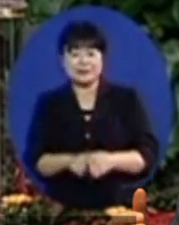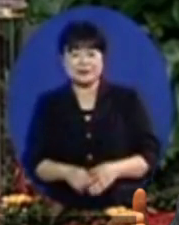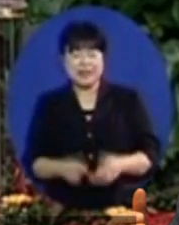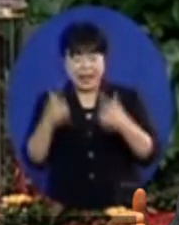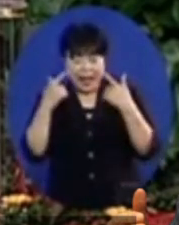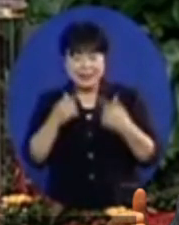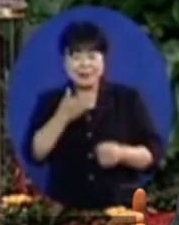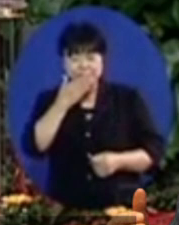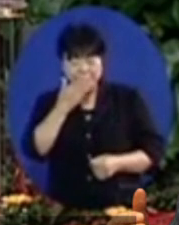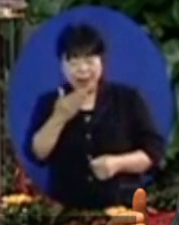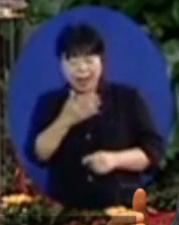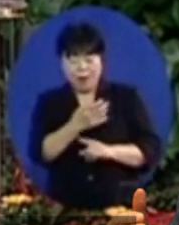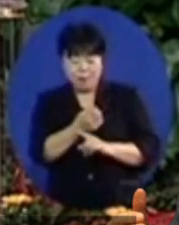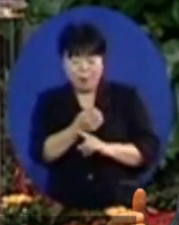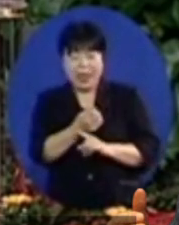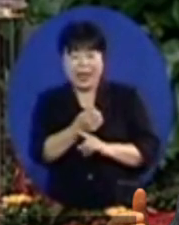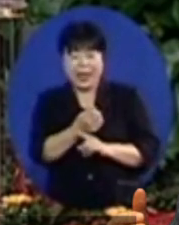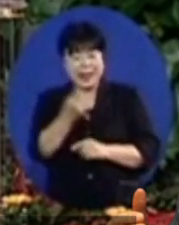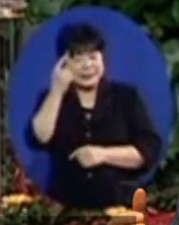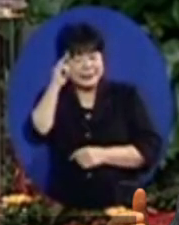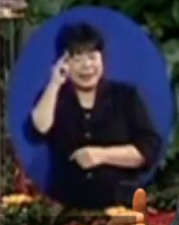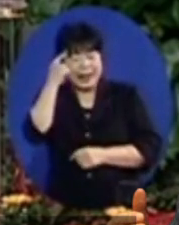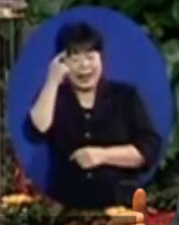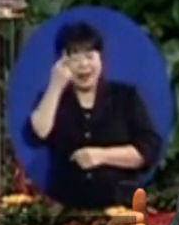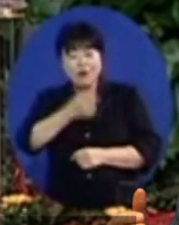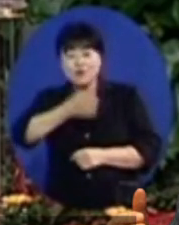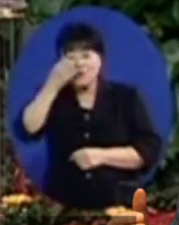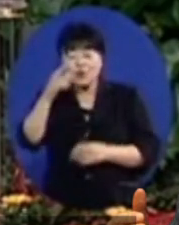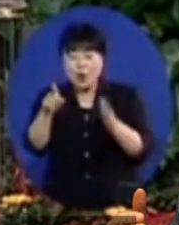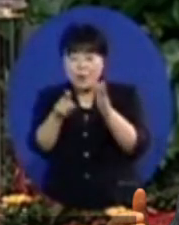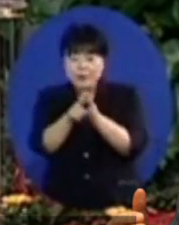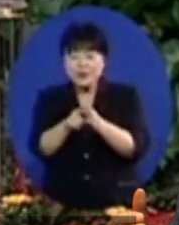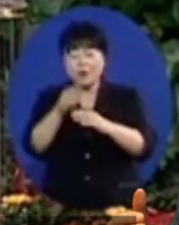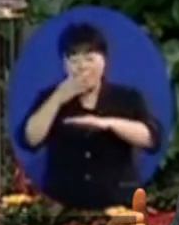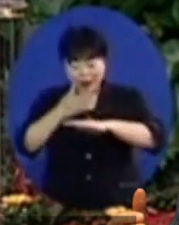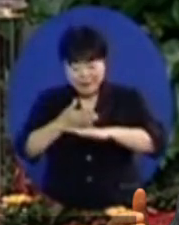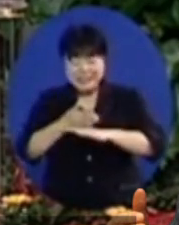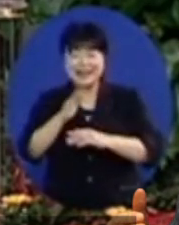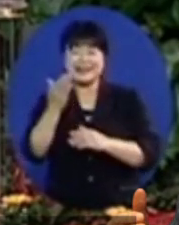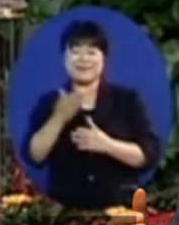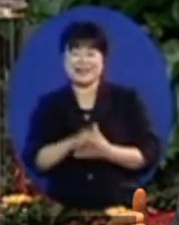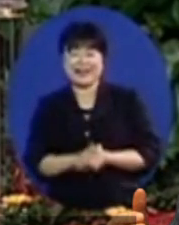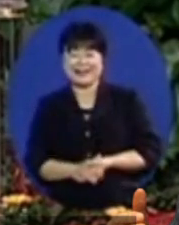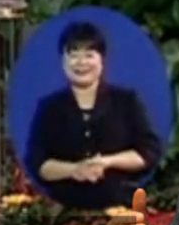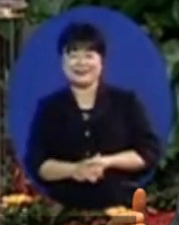긍정적이고 보배로운 것을 생각하고 꿈꾸고 믿고 감사해야만 하는 것입니다.